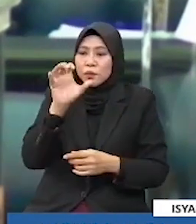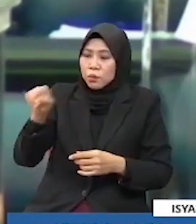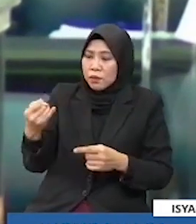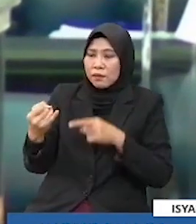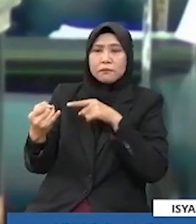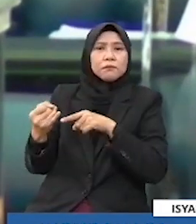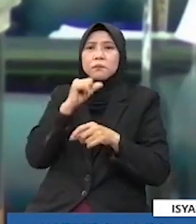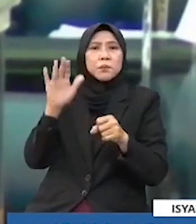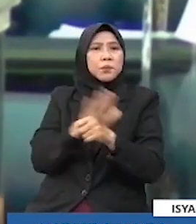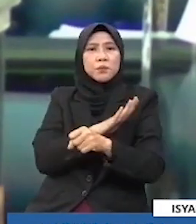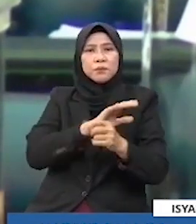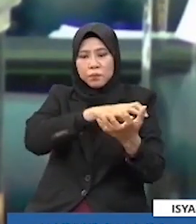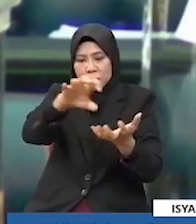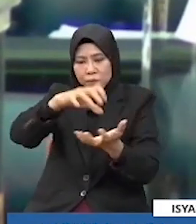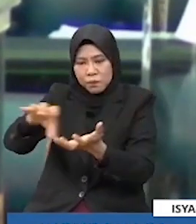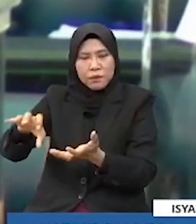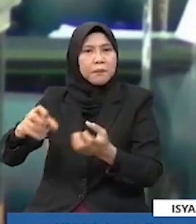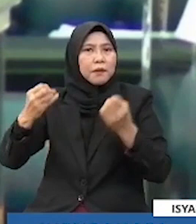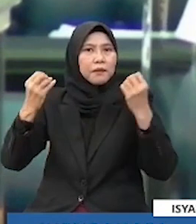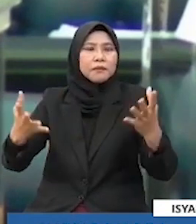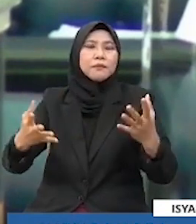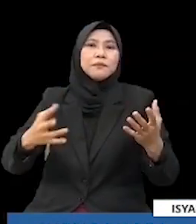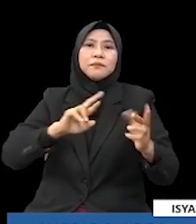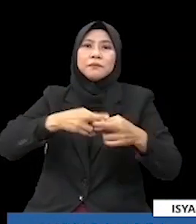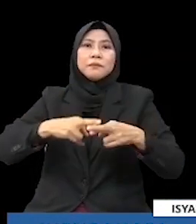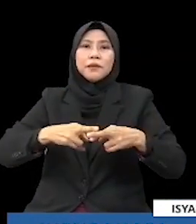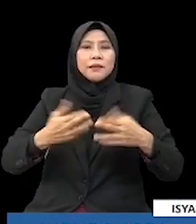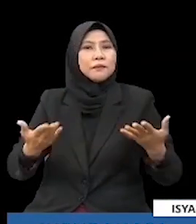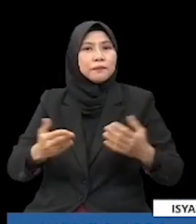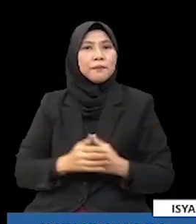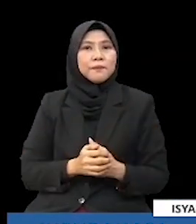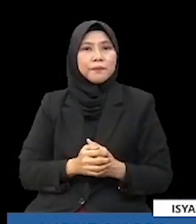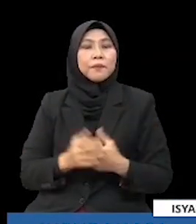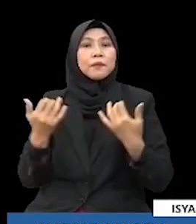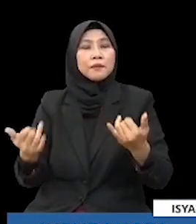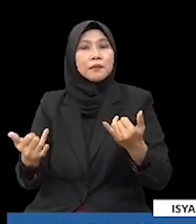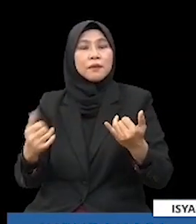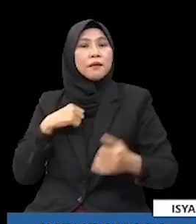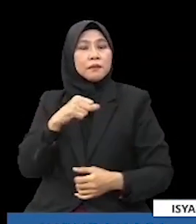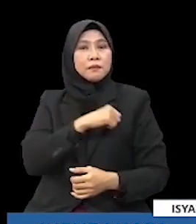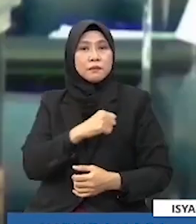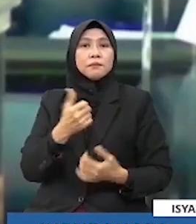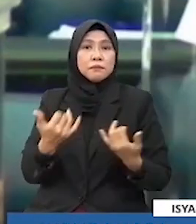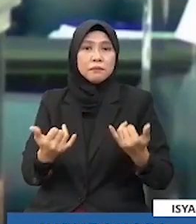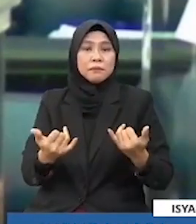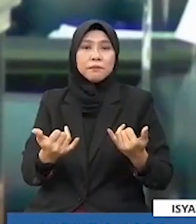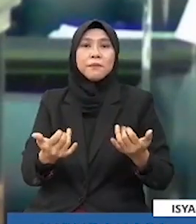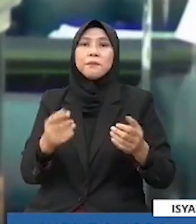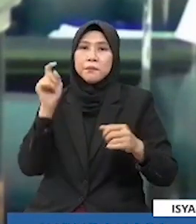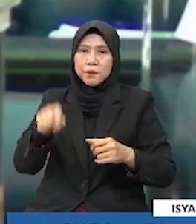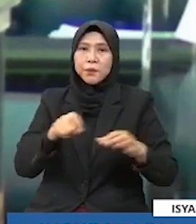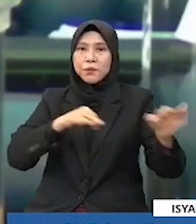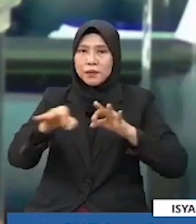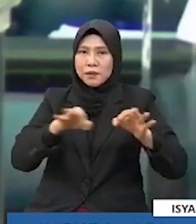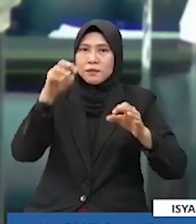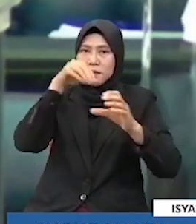tidak untuk membaiki sekali infra yang rusak akibat banjir jadi saya ingin livery menopang yang baru supaya pakai